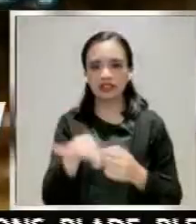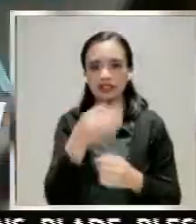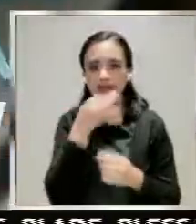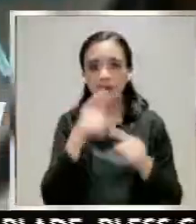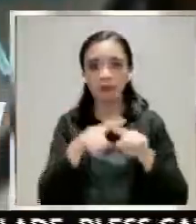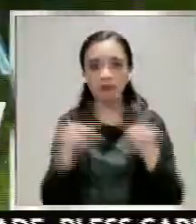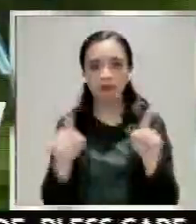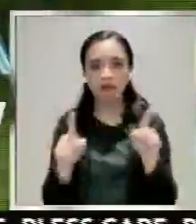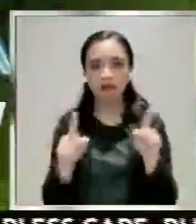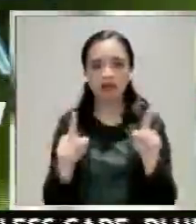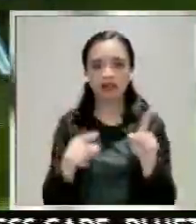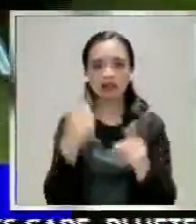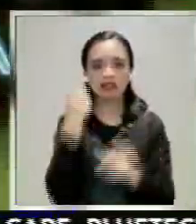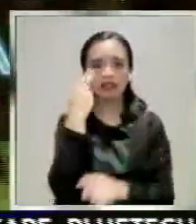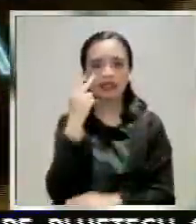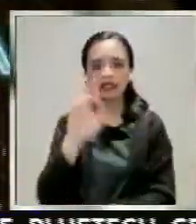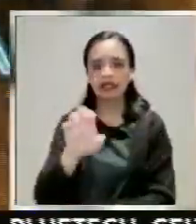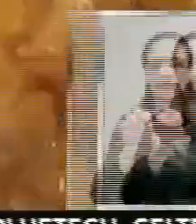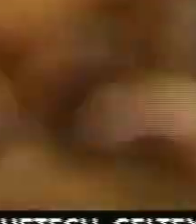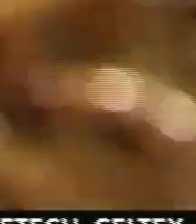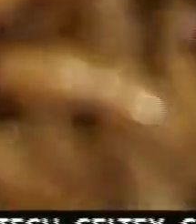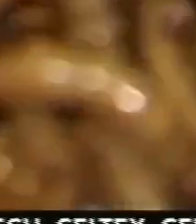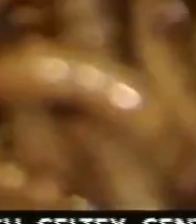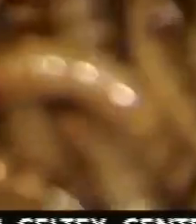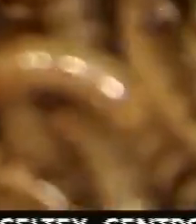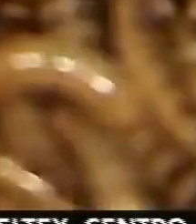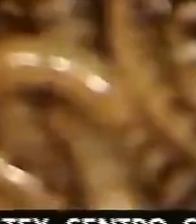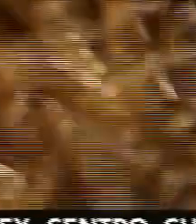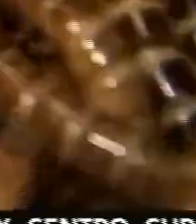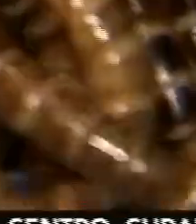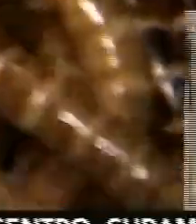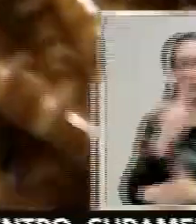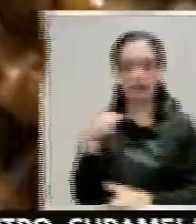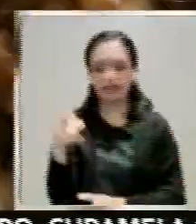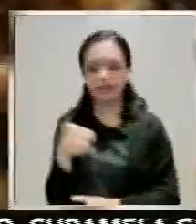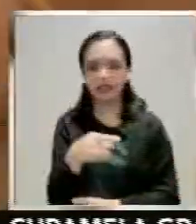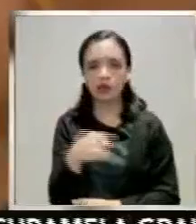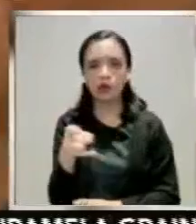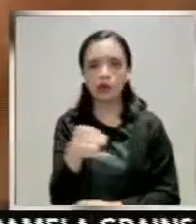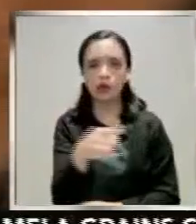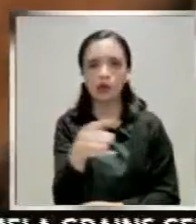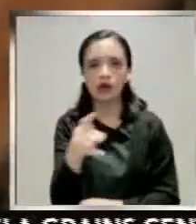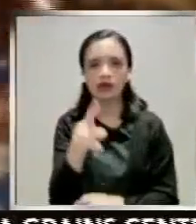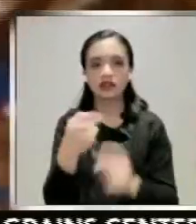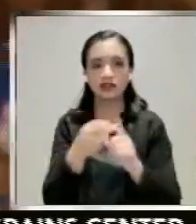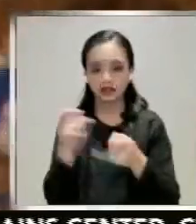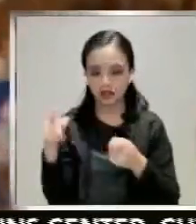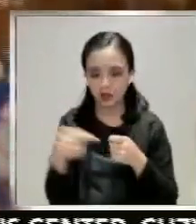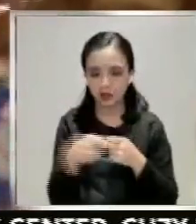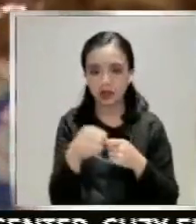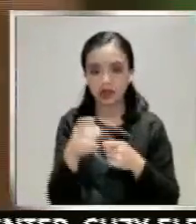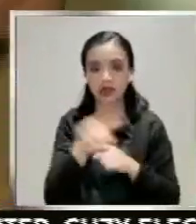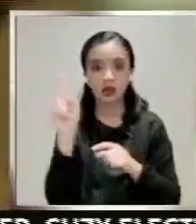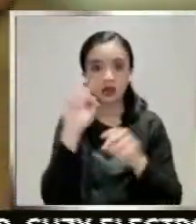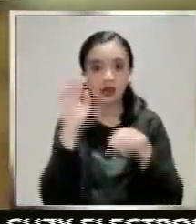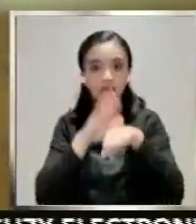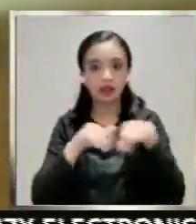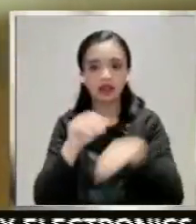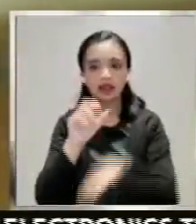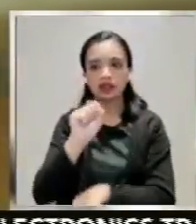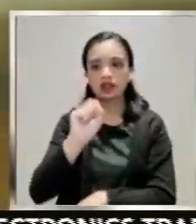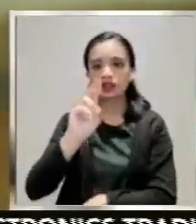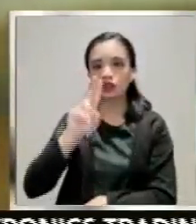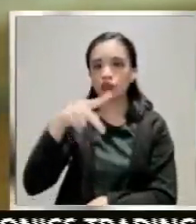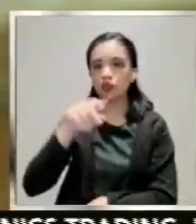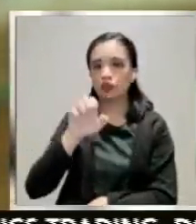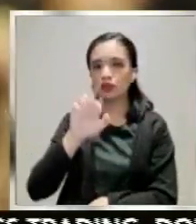exotic that's our chicha worms nagwa sa Uod na kung tawagin ay super worms Ito po ang